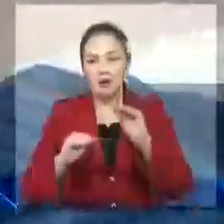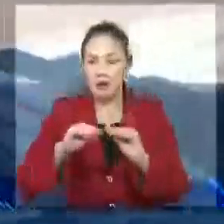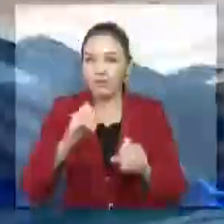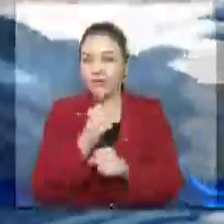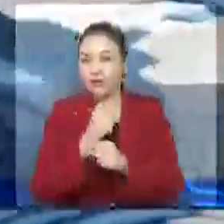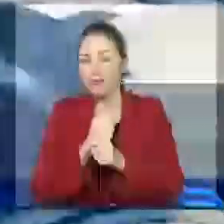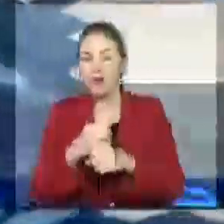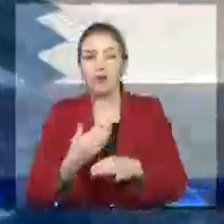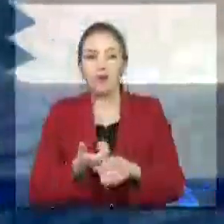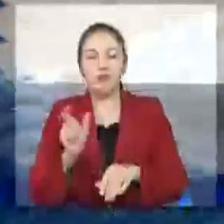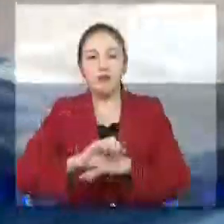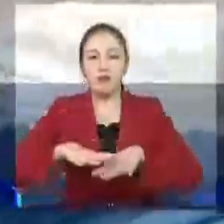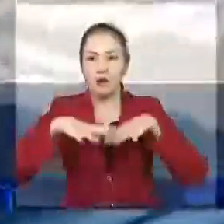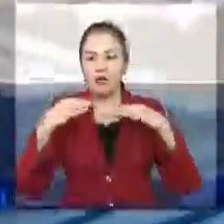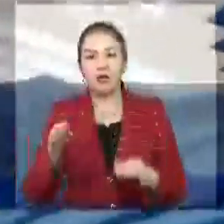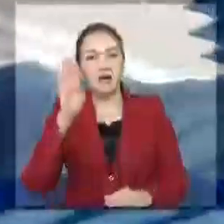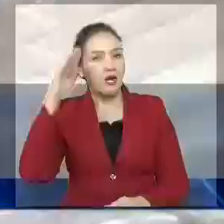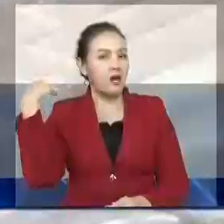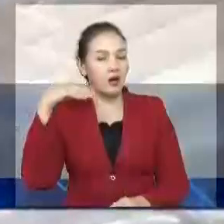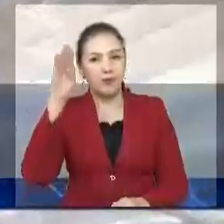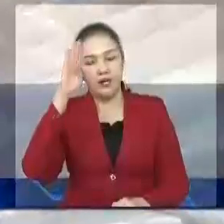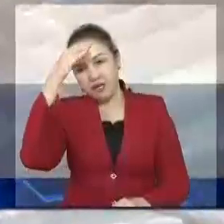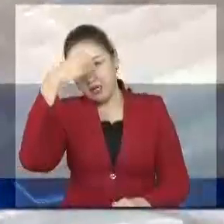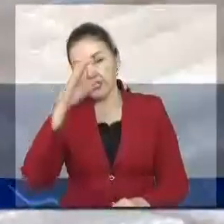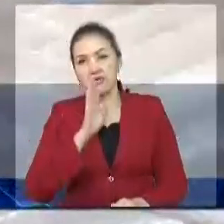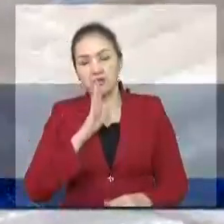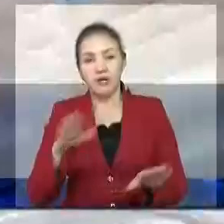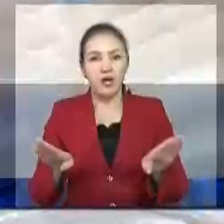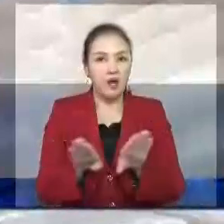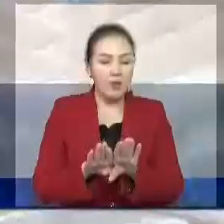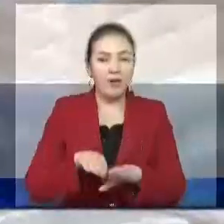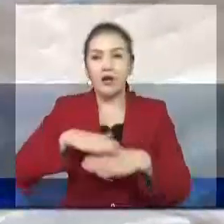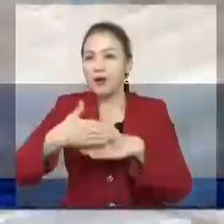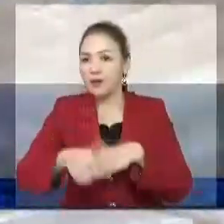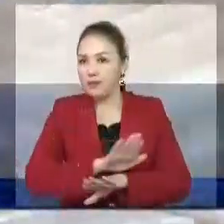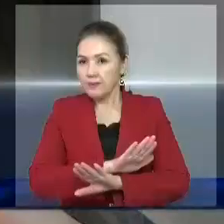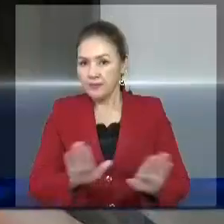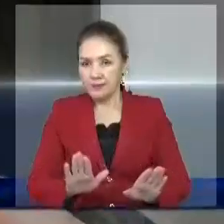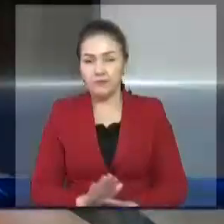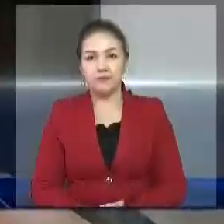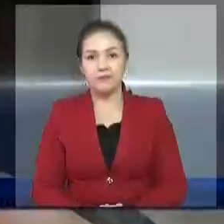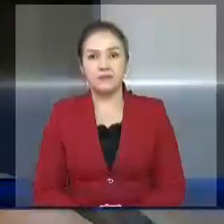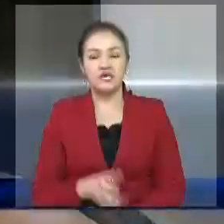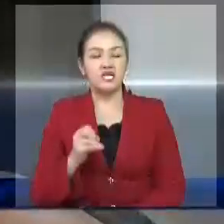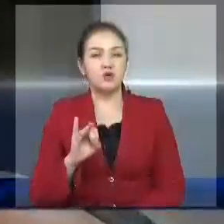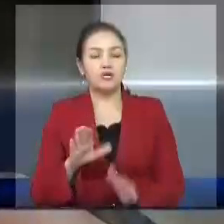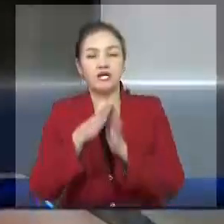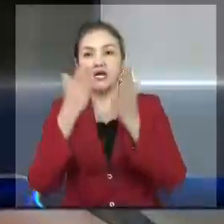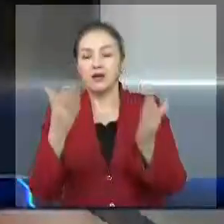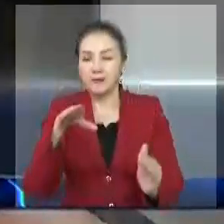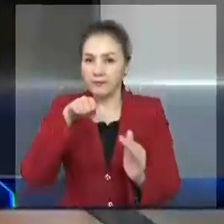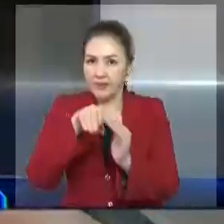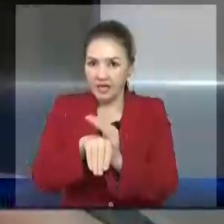жобасының ауқымы өте кең. Ақтөбелік қыз-келіншектер де бұл аталмыш жобадан қалыс қалмады. Рекордтар кітабының өкілі